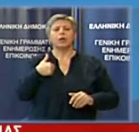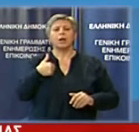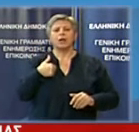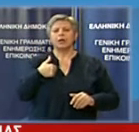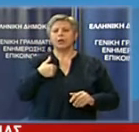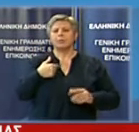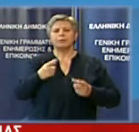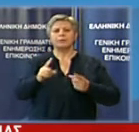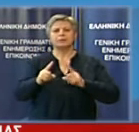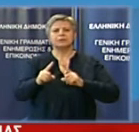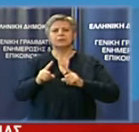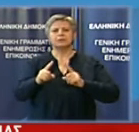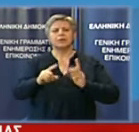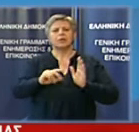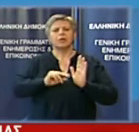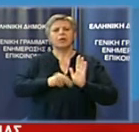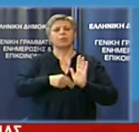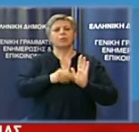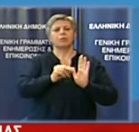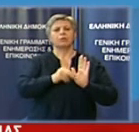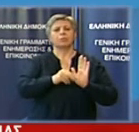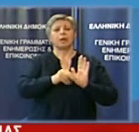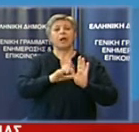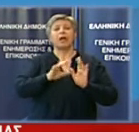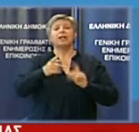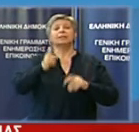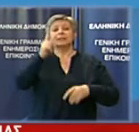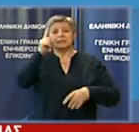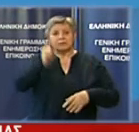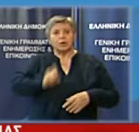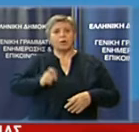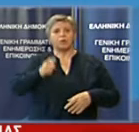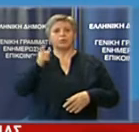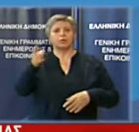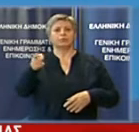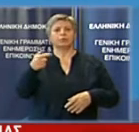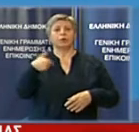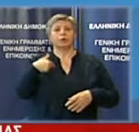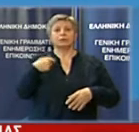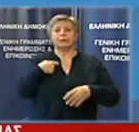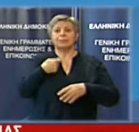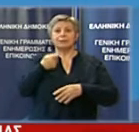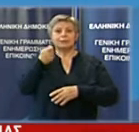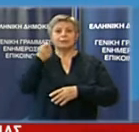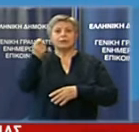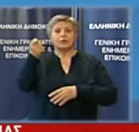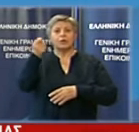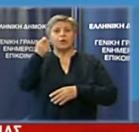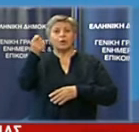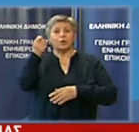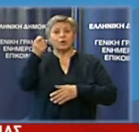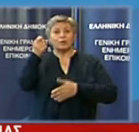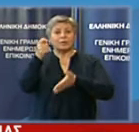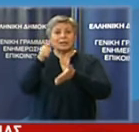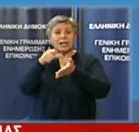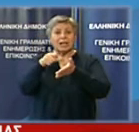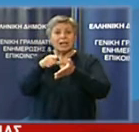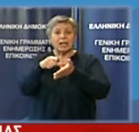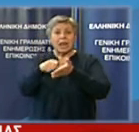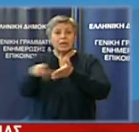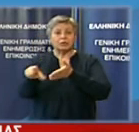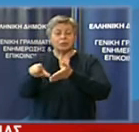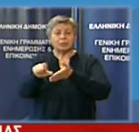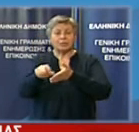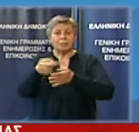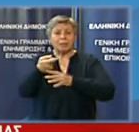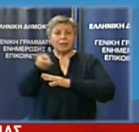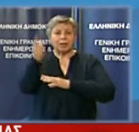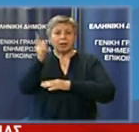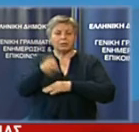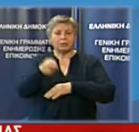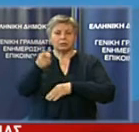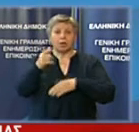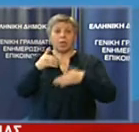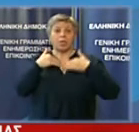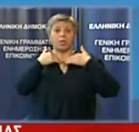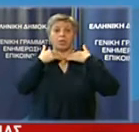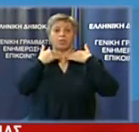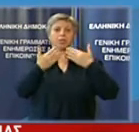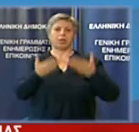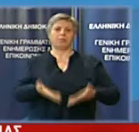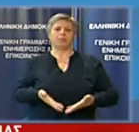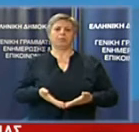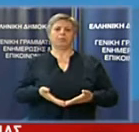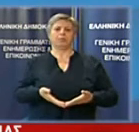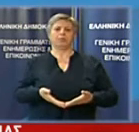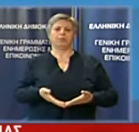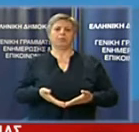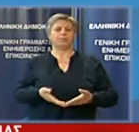ότι το ελληνικό χρέος δεν είναι βιώσιμο. Σε αντίθεση με τις προηγούμενες ελληνική, με την προηγούμενη ελληνική κυβέρνηση, η οποία